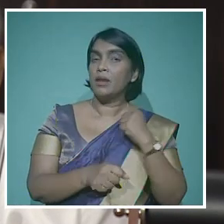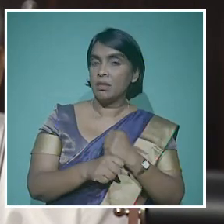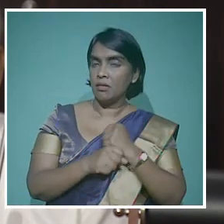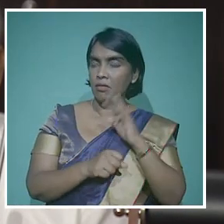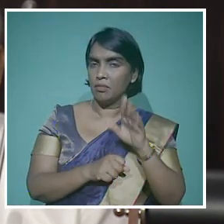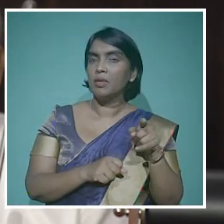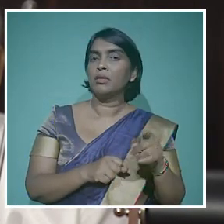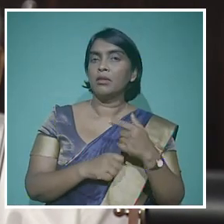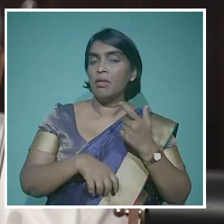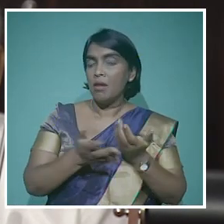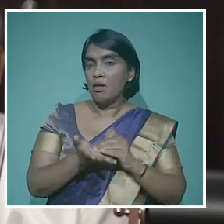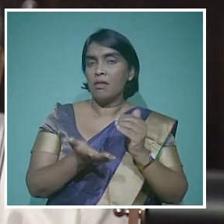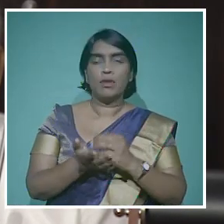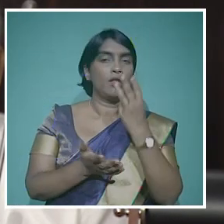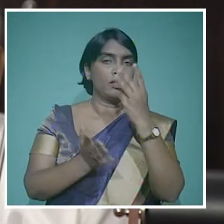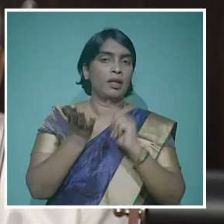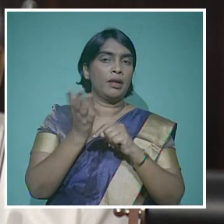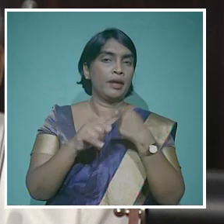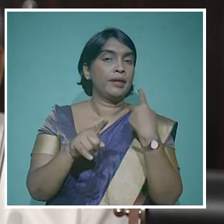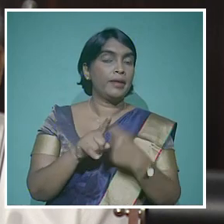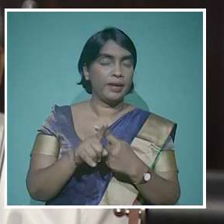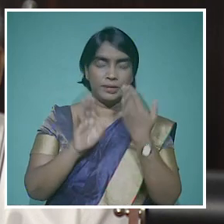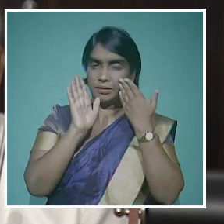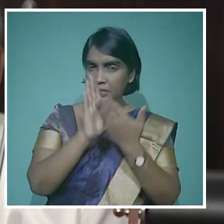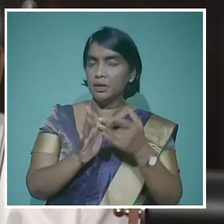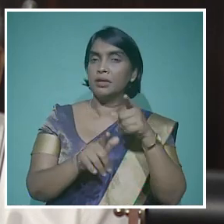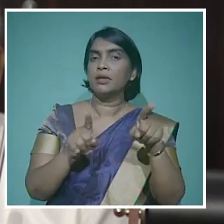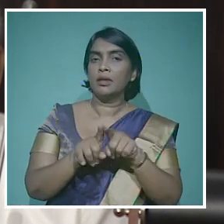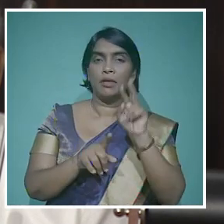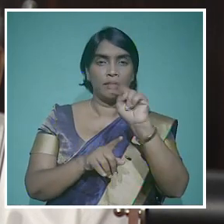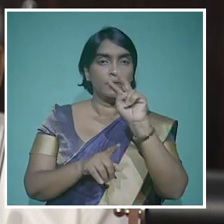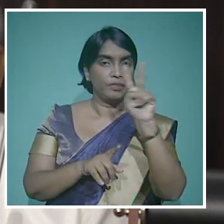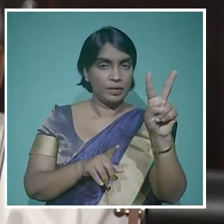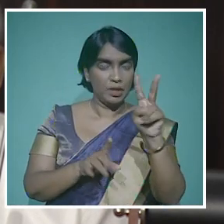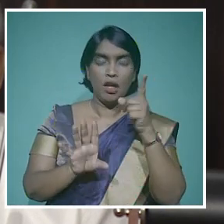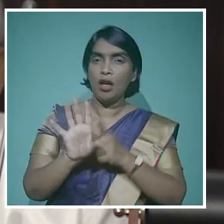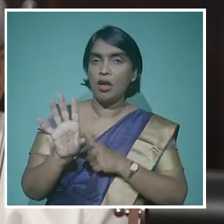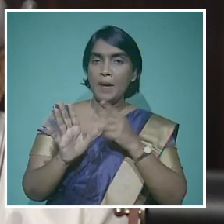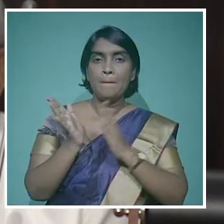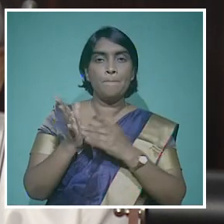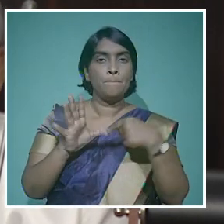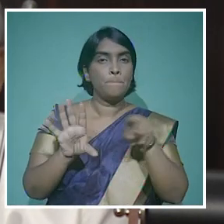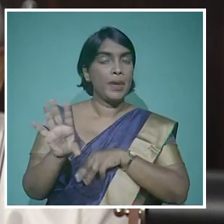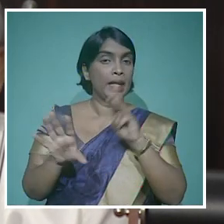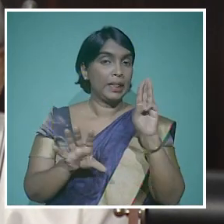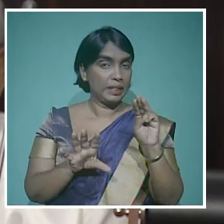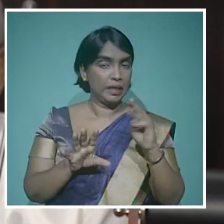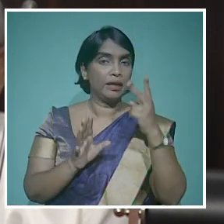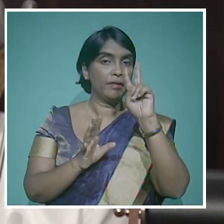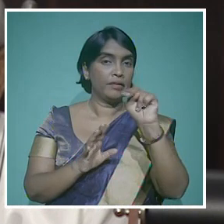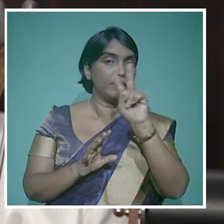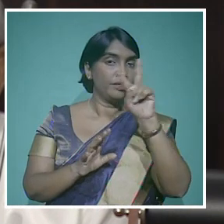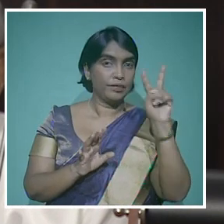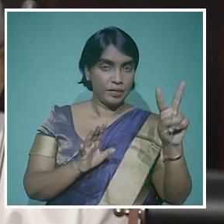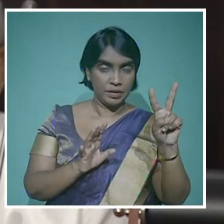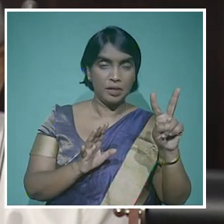විසින් අවස්ථා 3කදී බදු ක්‍රියාමාර්ග ඉදිරිපත් කළා. එනම් 2022 වර්ෂයේ මැයි 30 වෙනි දින 2022